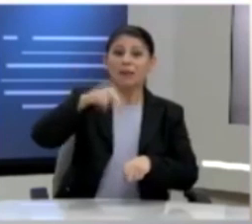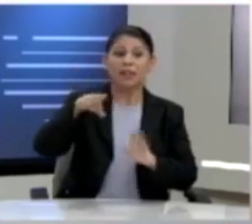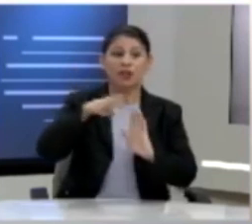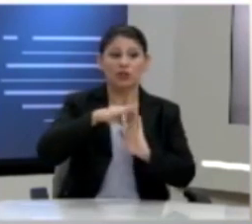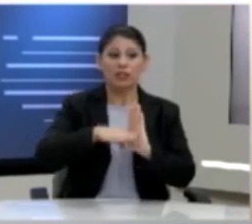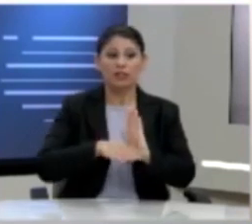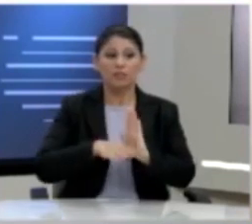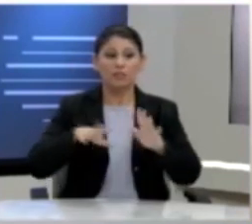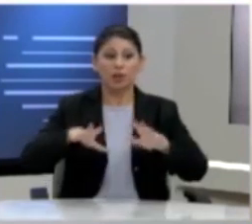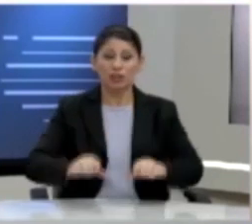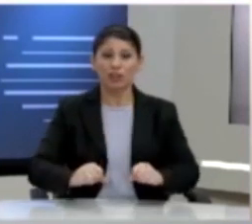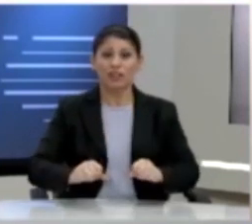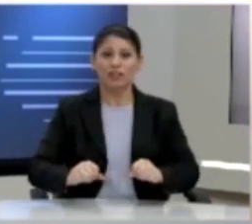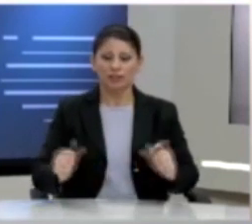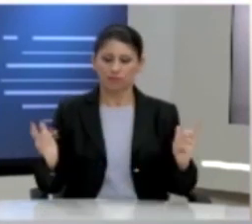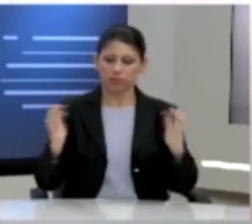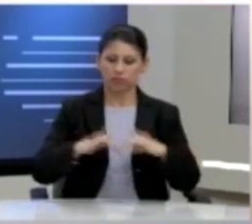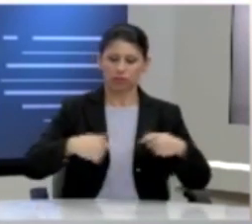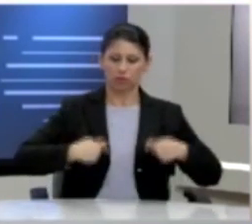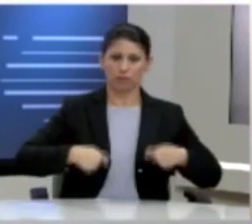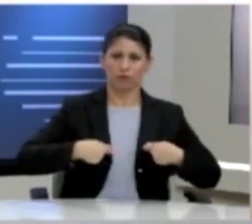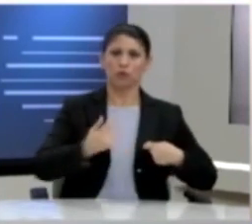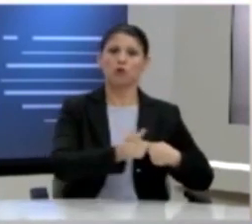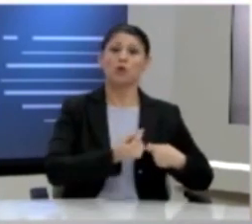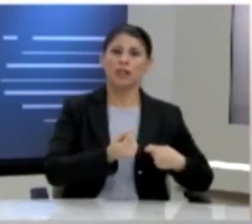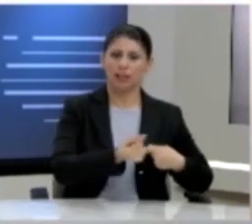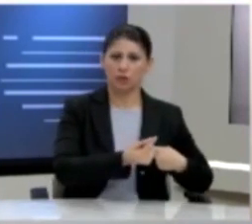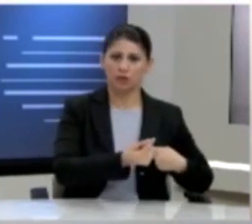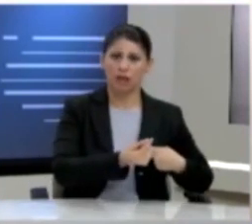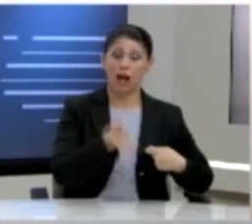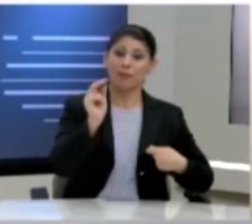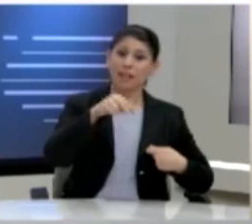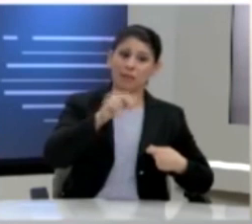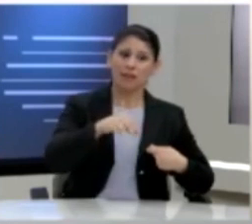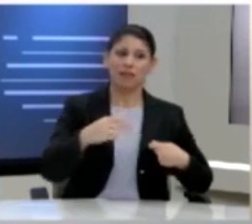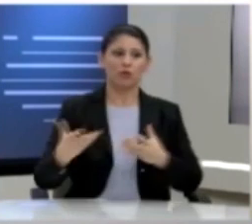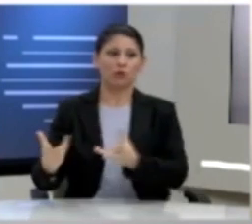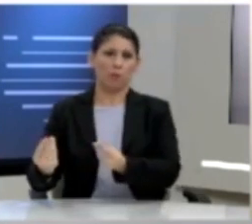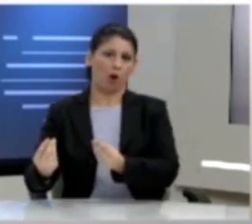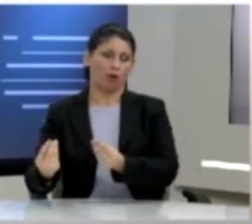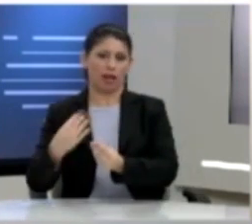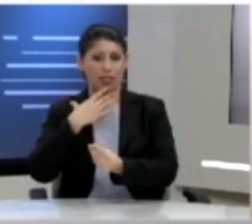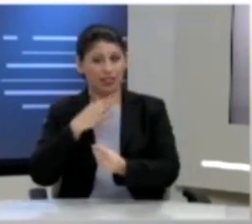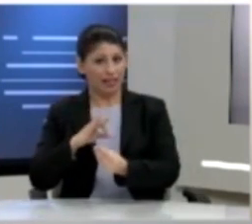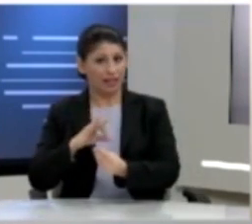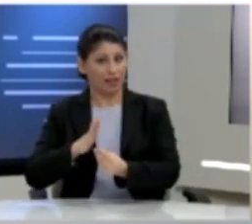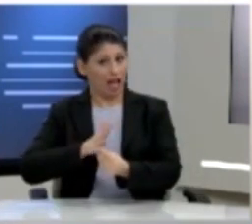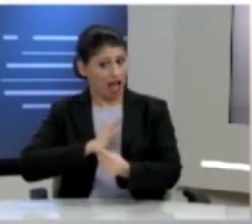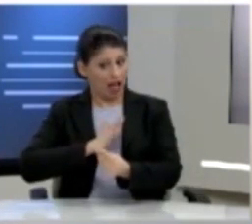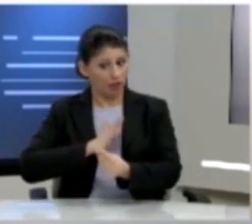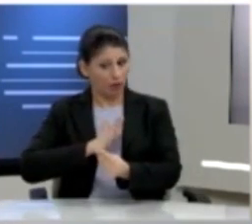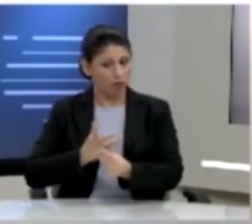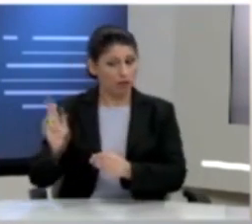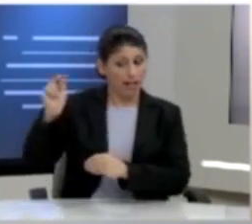σύστημα που κατοχυρώνει τη συγκέντρωση του πλούτου στους λίγους από την εκμετάλλευση των πολλών, δηλαδή ανθρώπου